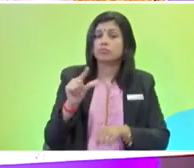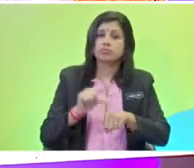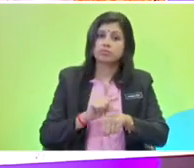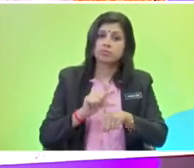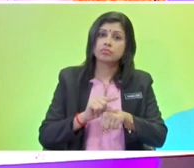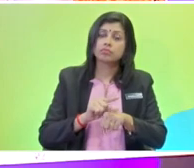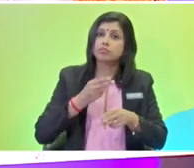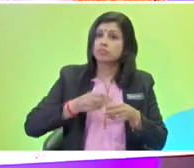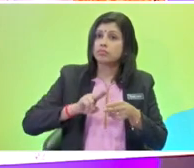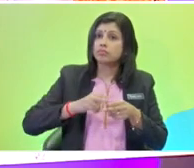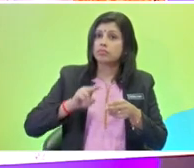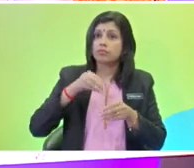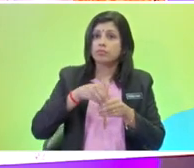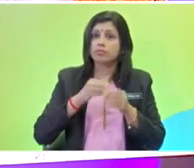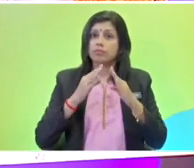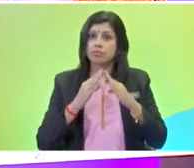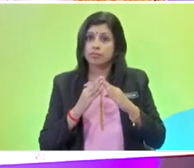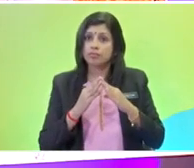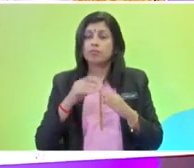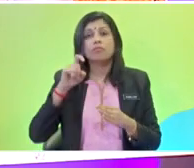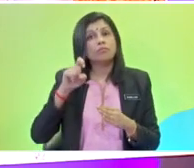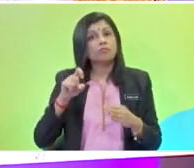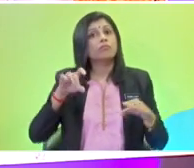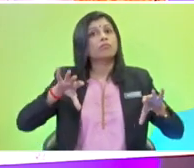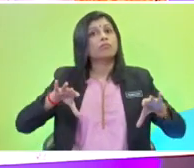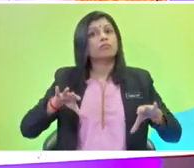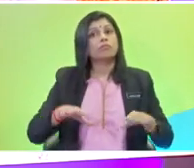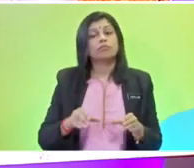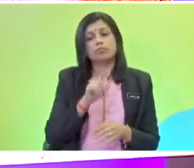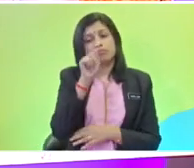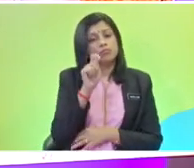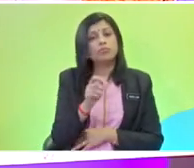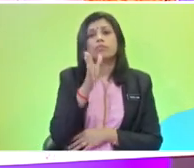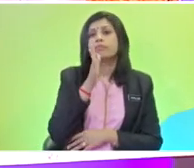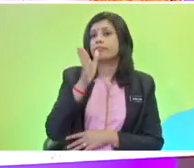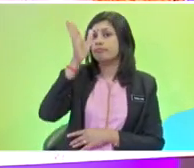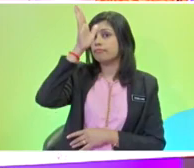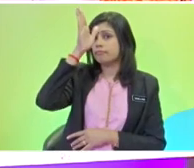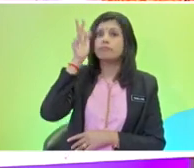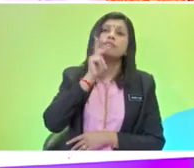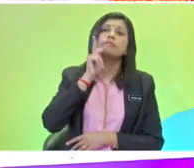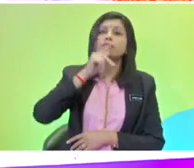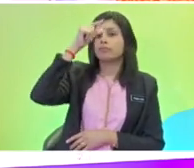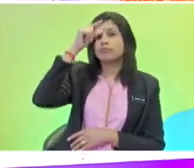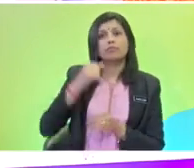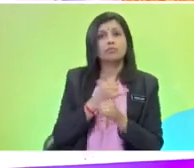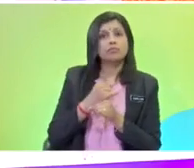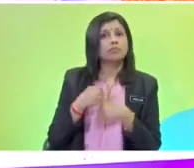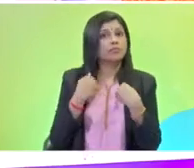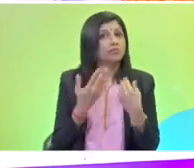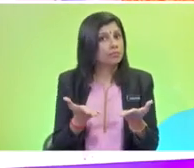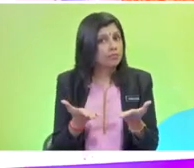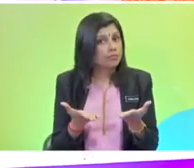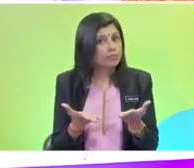kena berhati-hati tau. Kena ada pengawasan daripada ibu bapa. Jangan buat sendiri, tapi